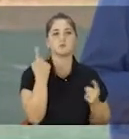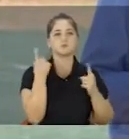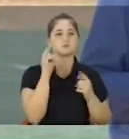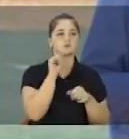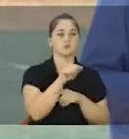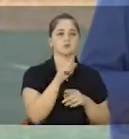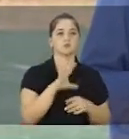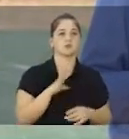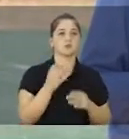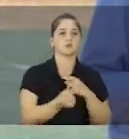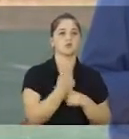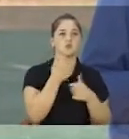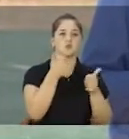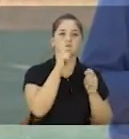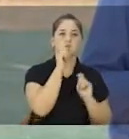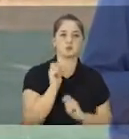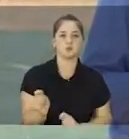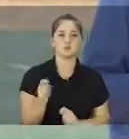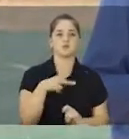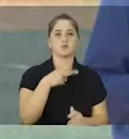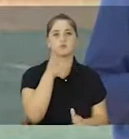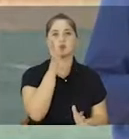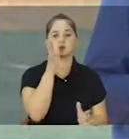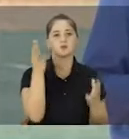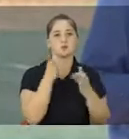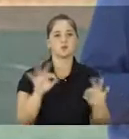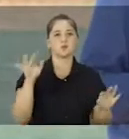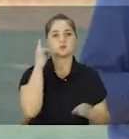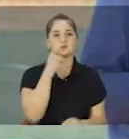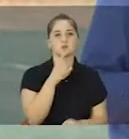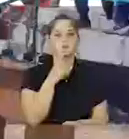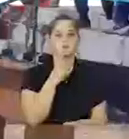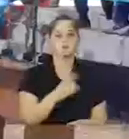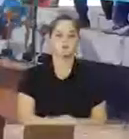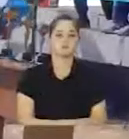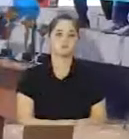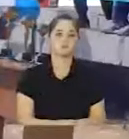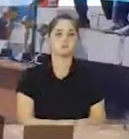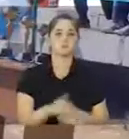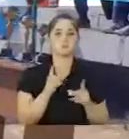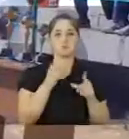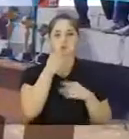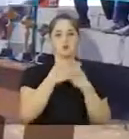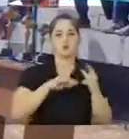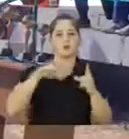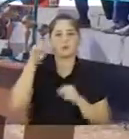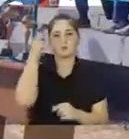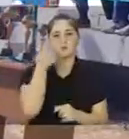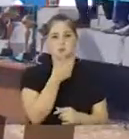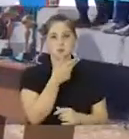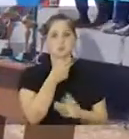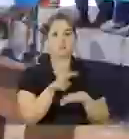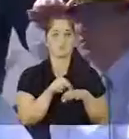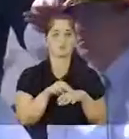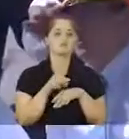на Олимпиаде является достойным подарком к 25-летию независимости Казахстана. Перед отъездом в Бразилию полицейские